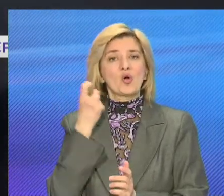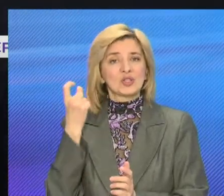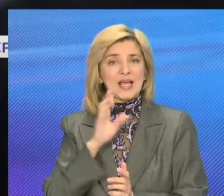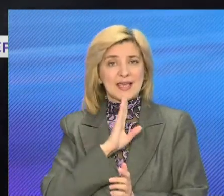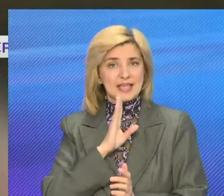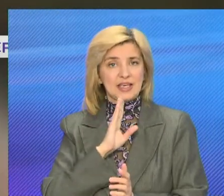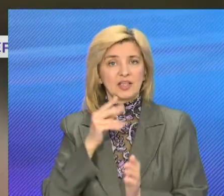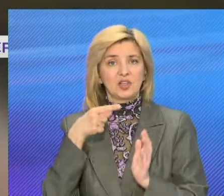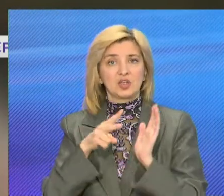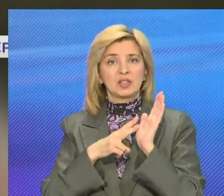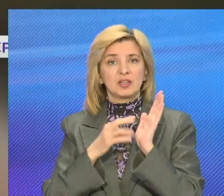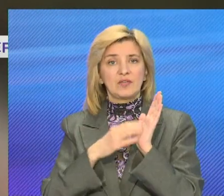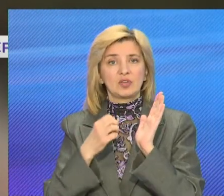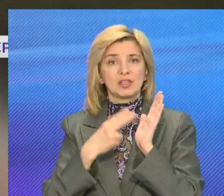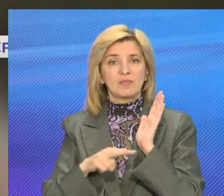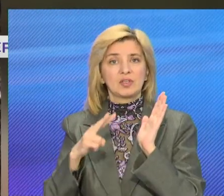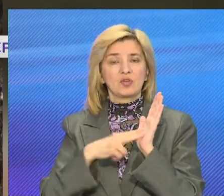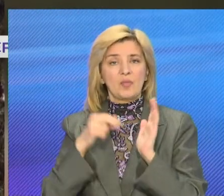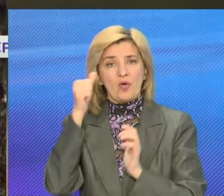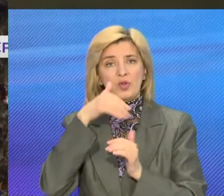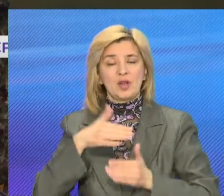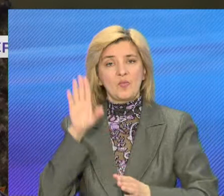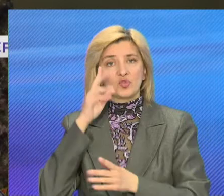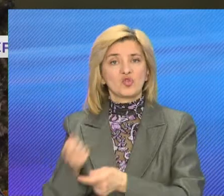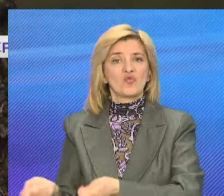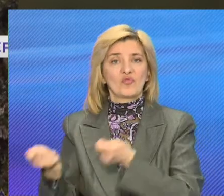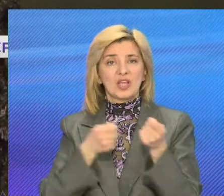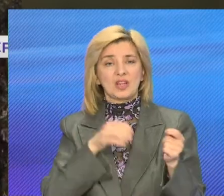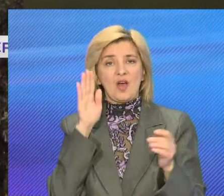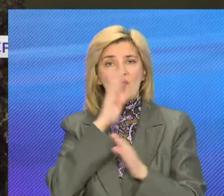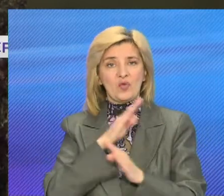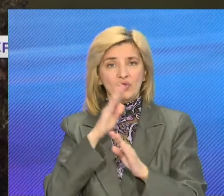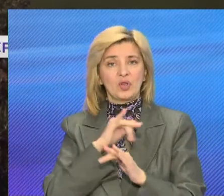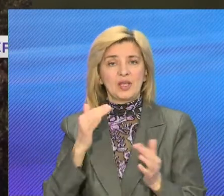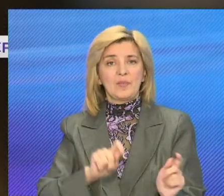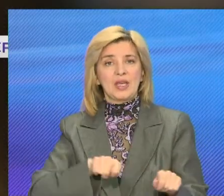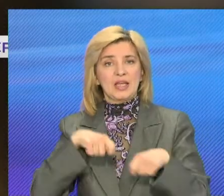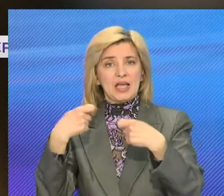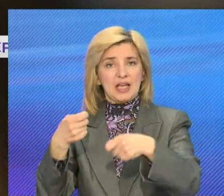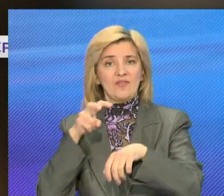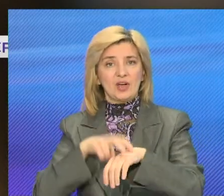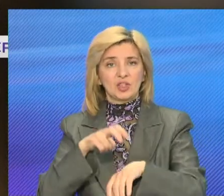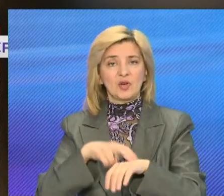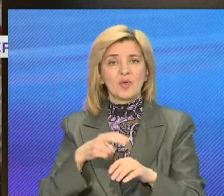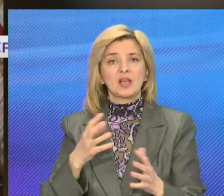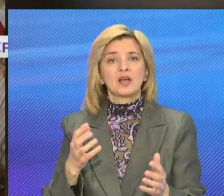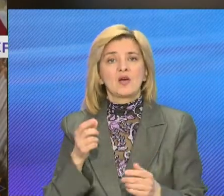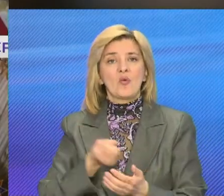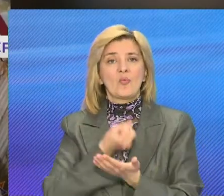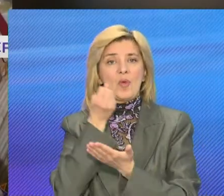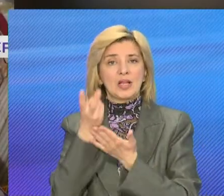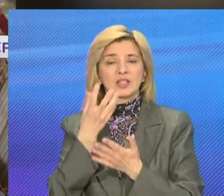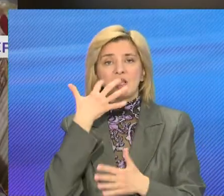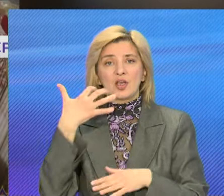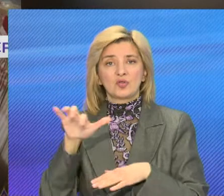года нараджэння. Мужчину вытягнули на свежее поветра и передали бригаде медиков. Выратаваны шпитализованы за опеком руки. Эвакуация